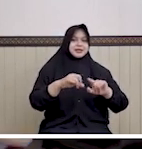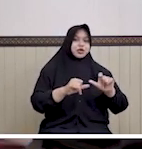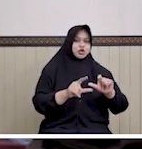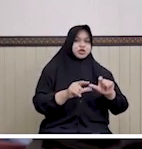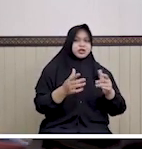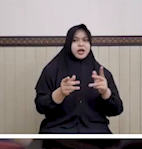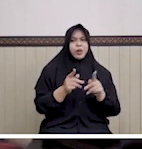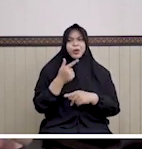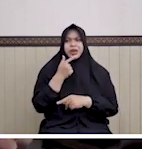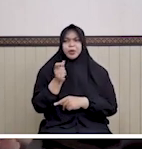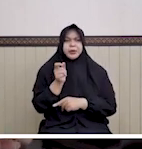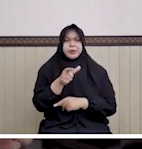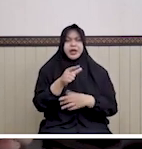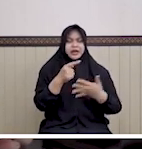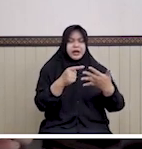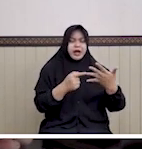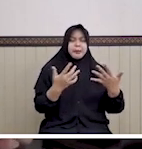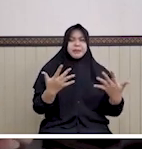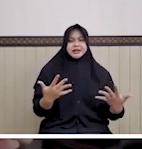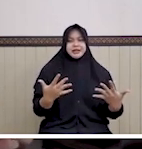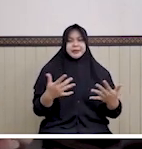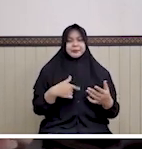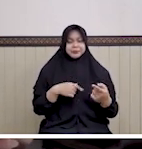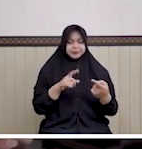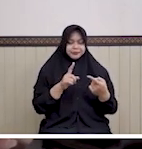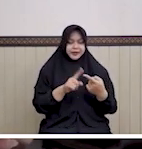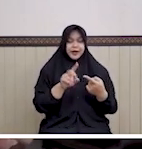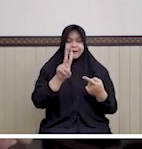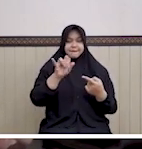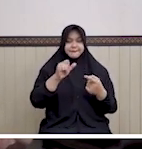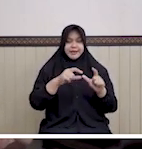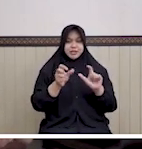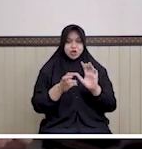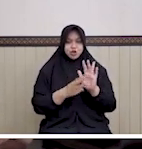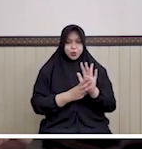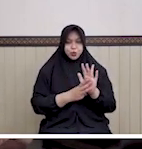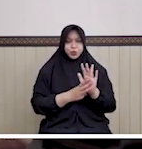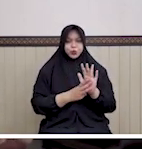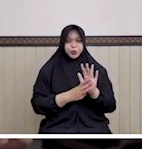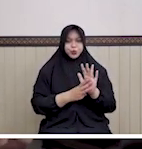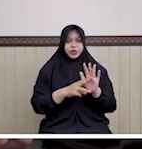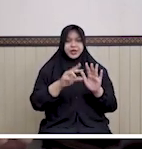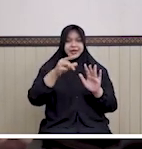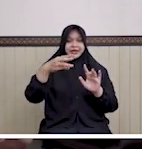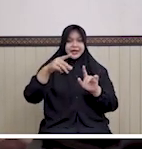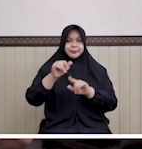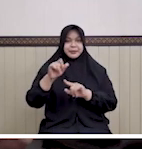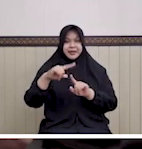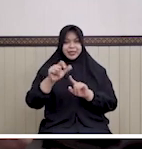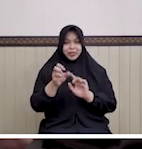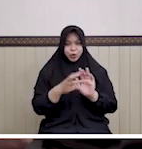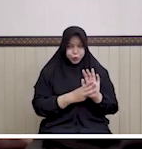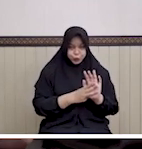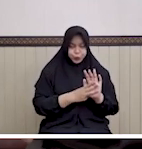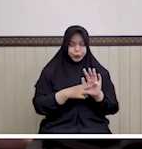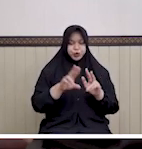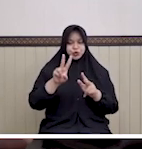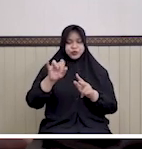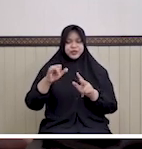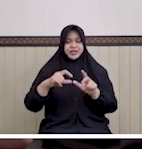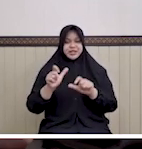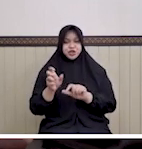Itupun kalau boleh tahu eh kekerasan visum visum baik ribet visum et repertum